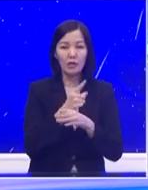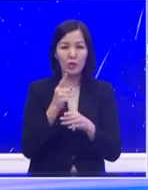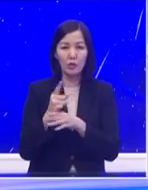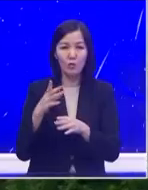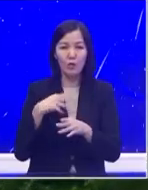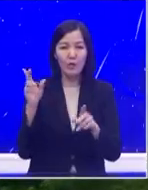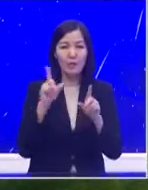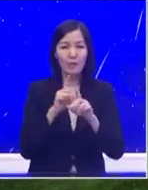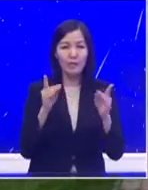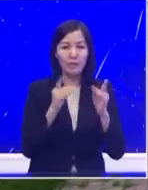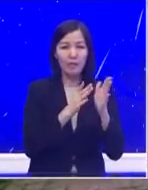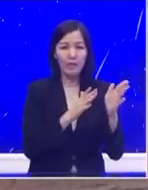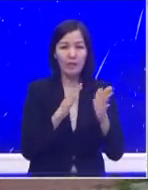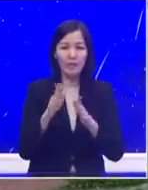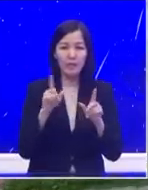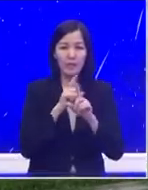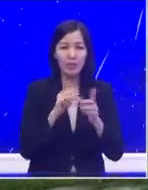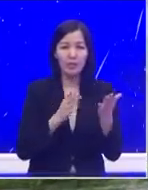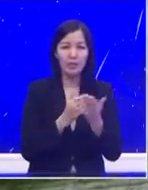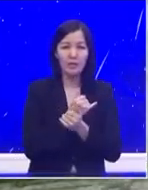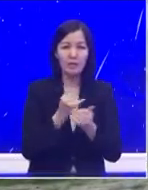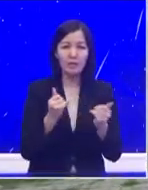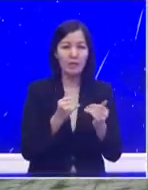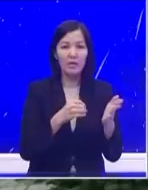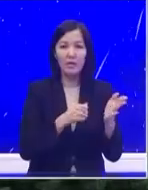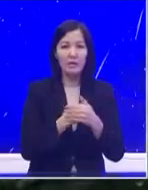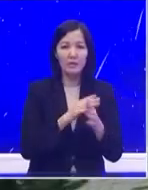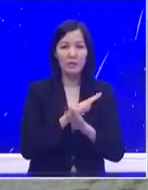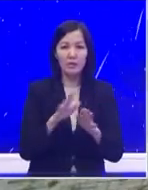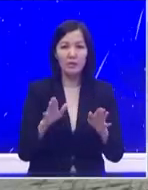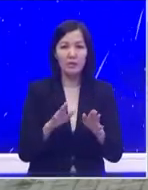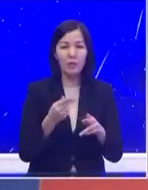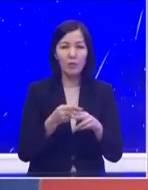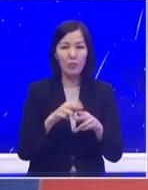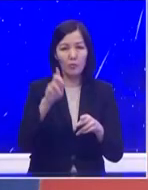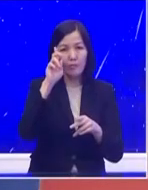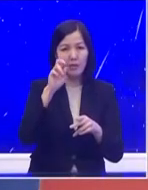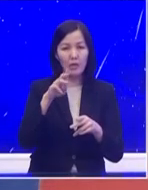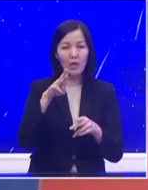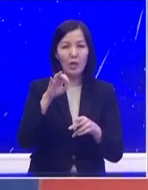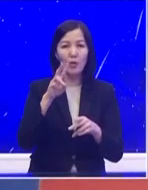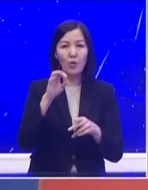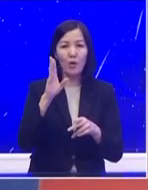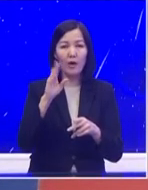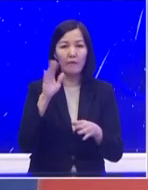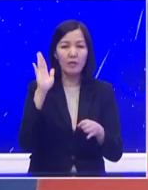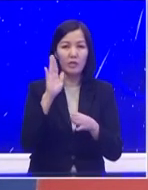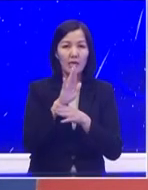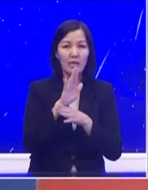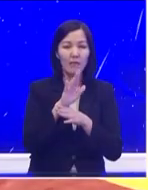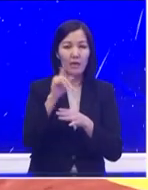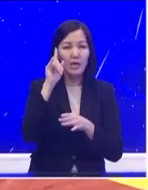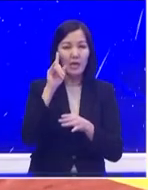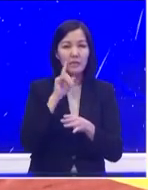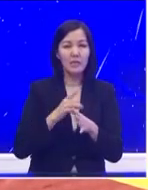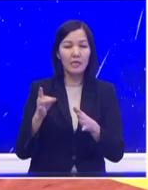қойылды. Мектептер, интернаттар, кешендермен қызмет өтпейді. Бұл мемлекет басшысы Қасым-Жомарт Тоқаевтың жарлығымен қатар